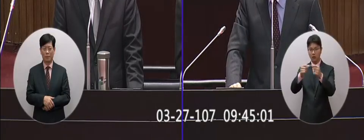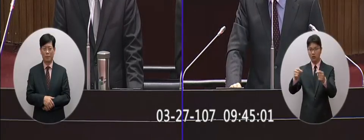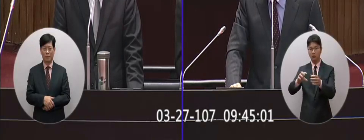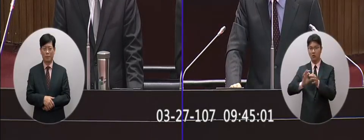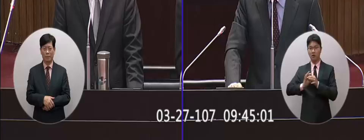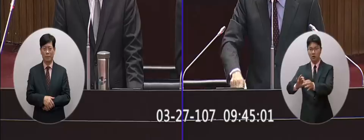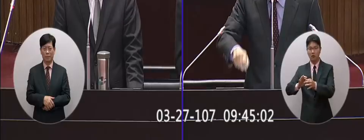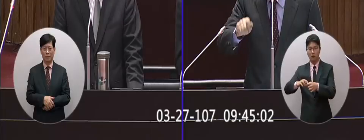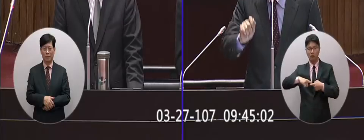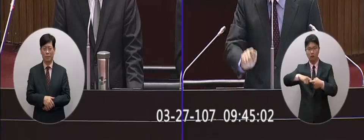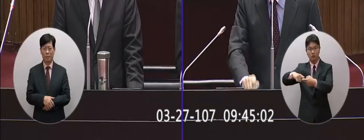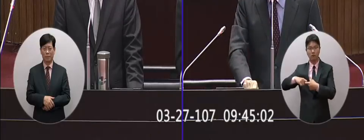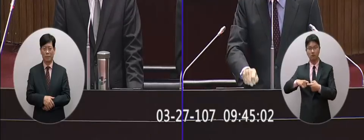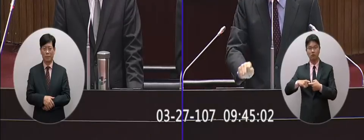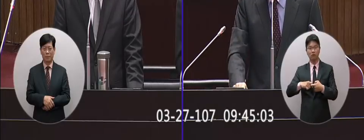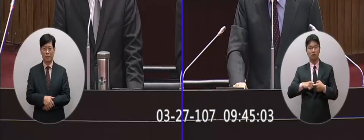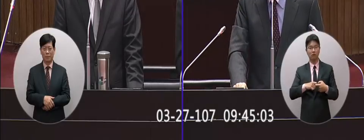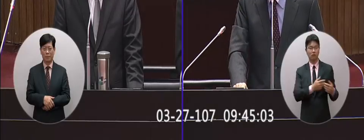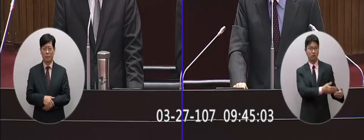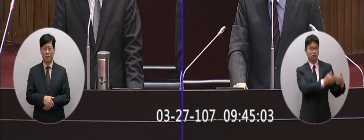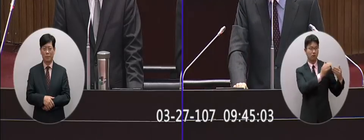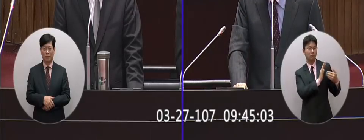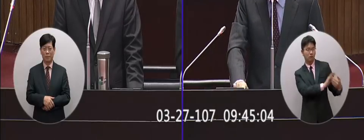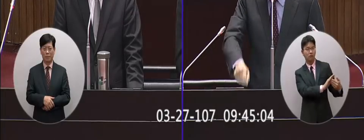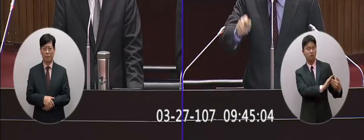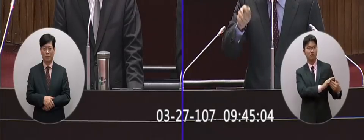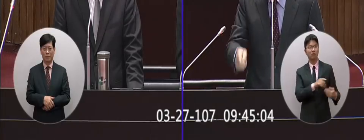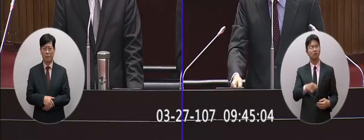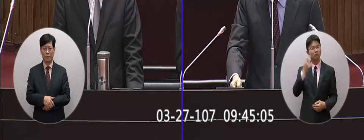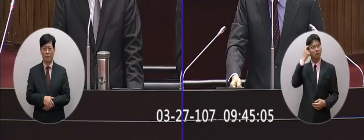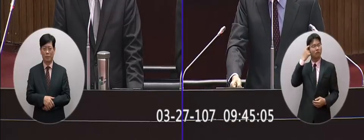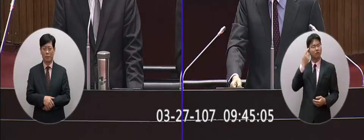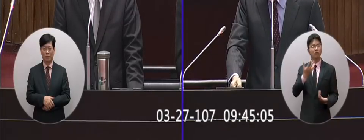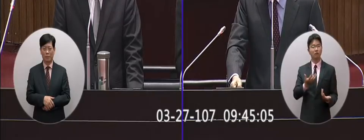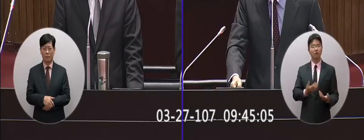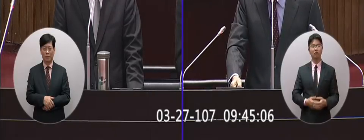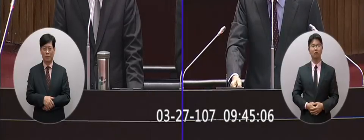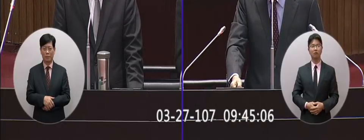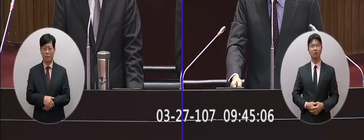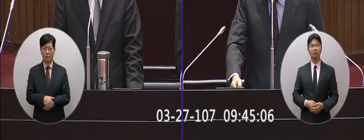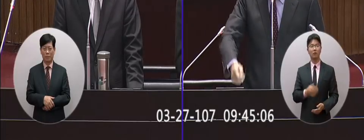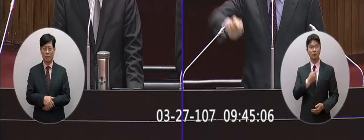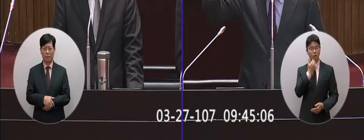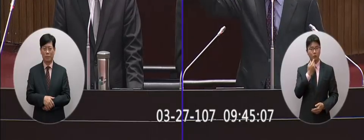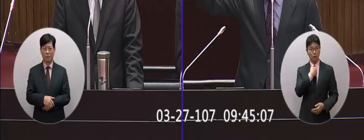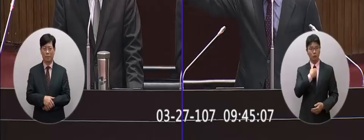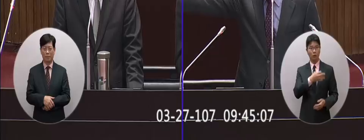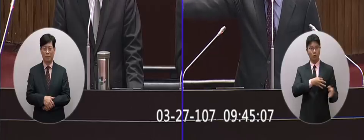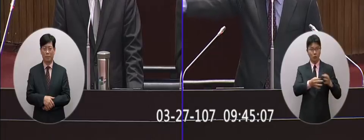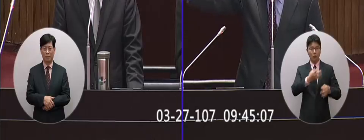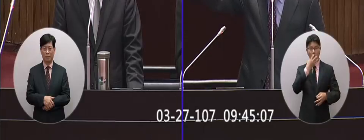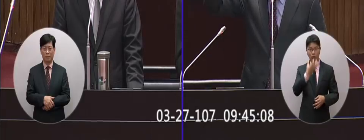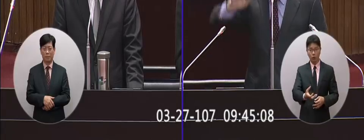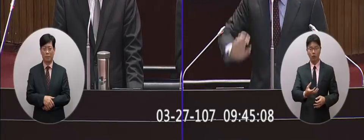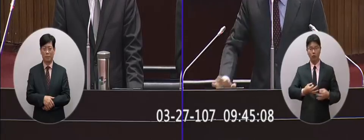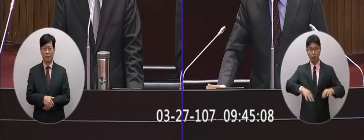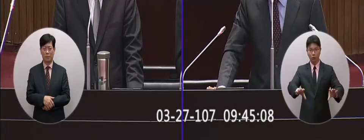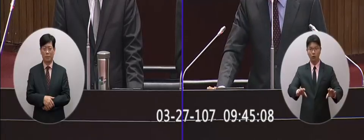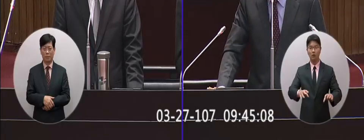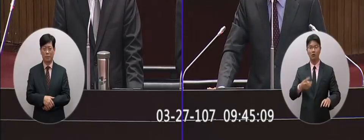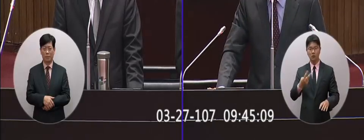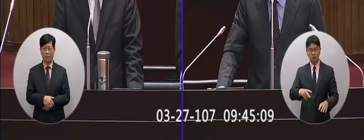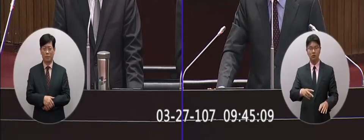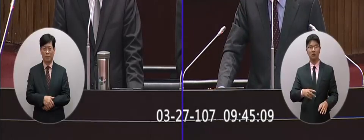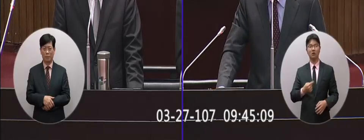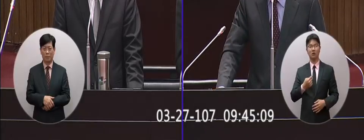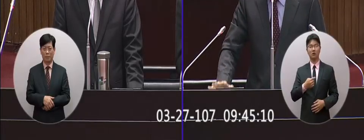中国，啊，你卖某做大股，哈、哦，你了钱，哈、哦，啊，你按那个抗议来对